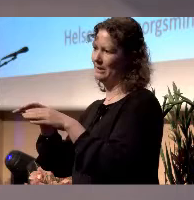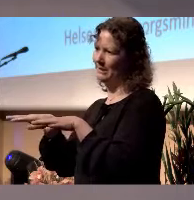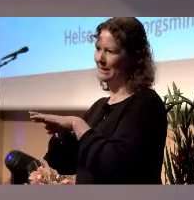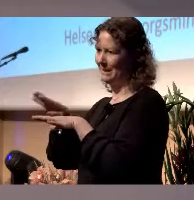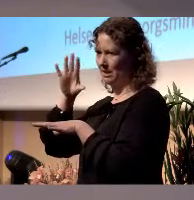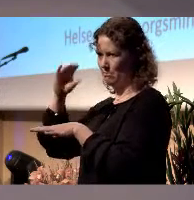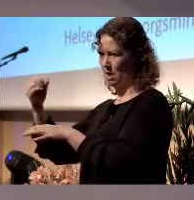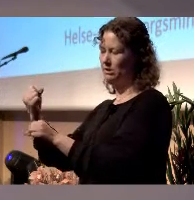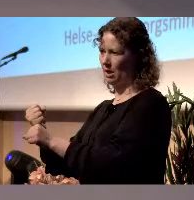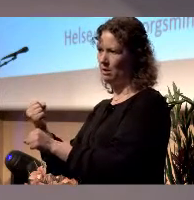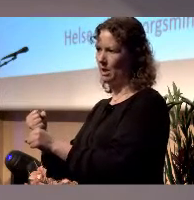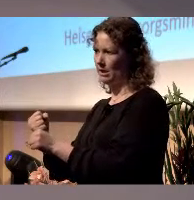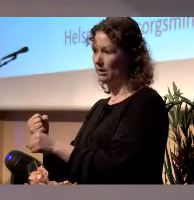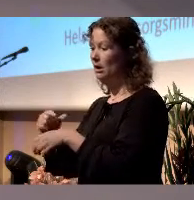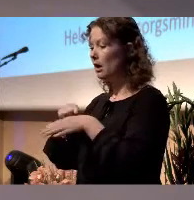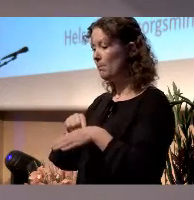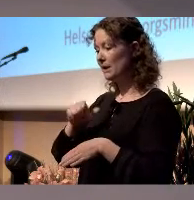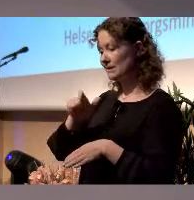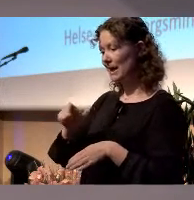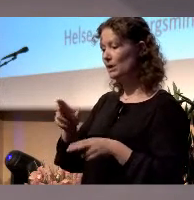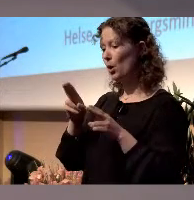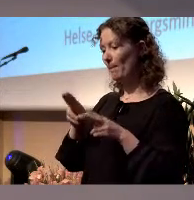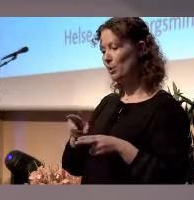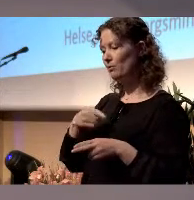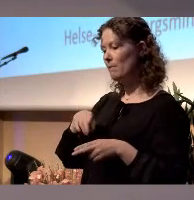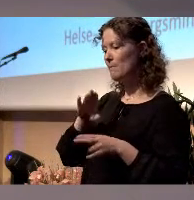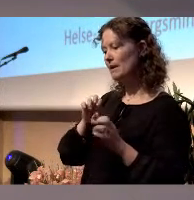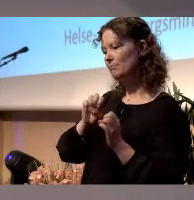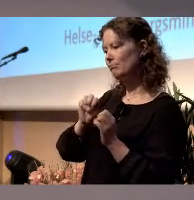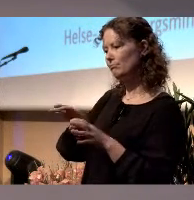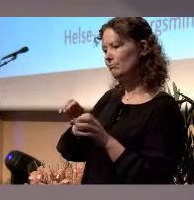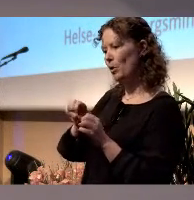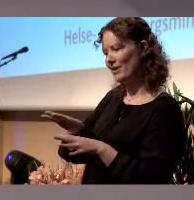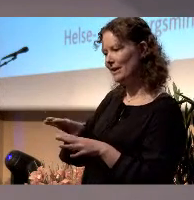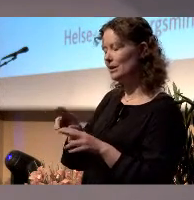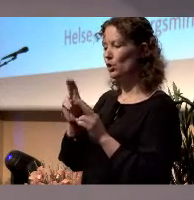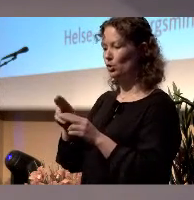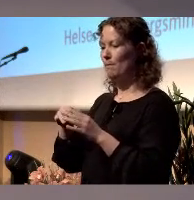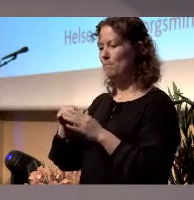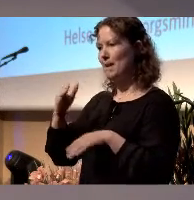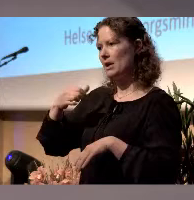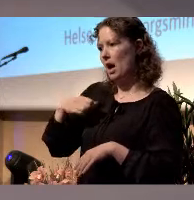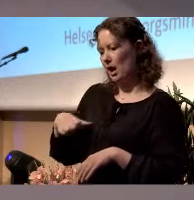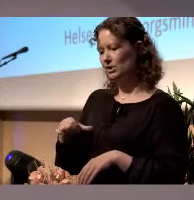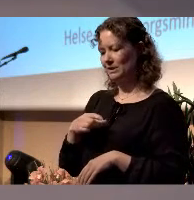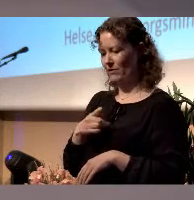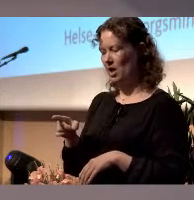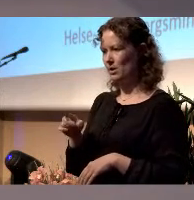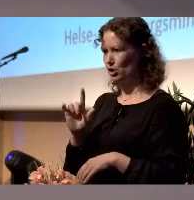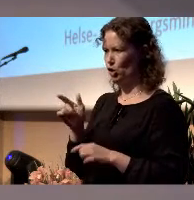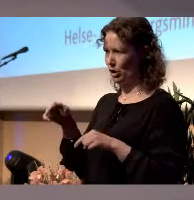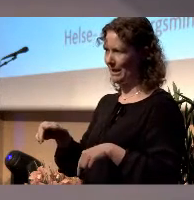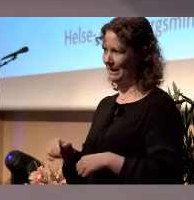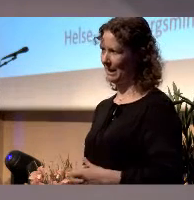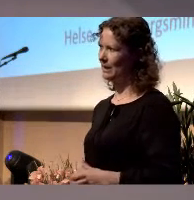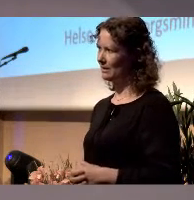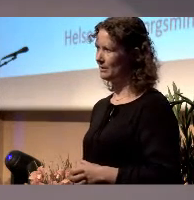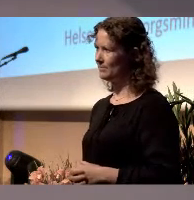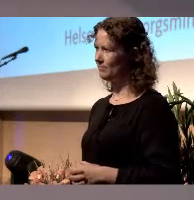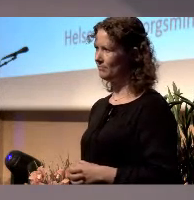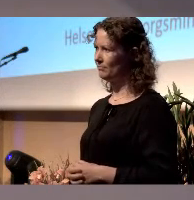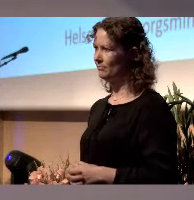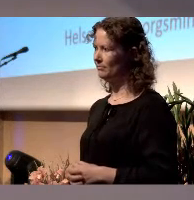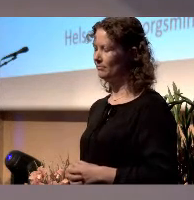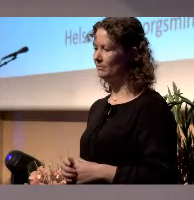likemannsarbeid. Pasienter og brukere får større medvirkning, og ikke minst også større ansvar som følger dette. Det er i